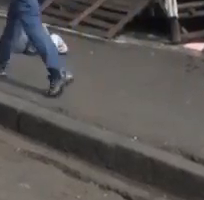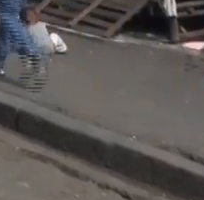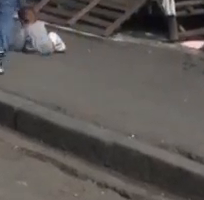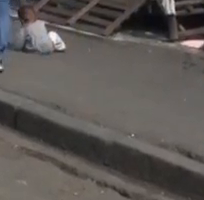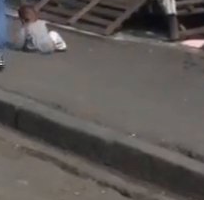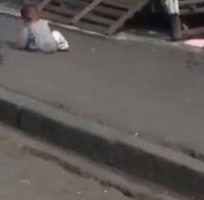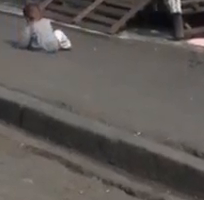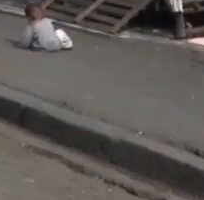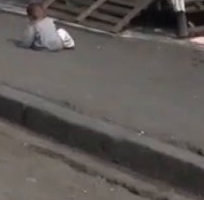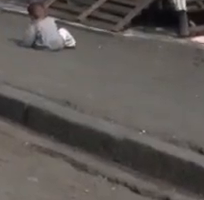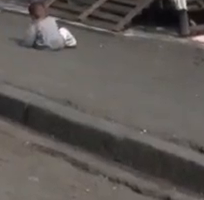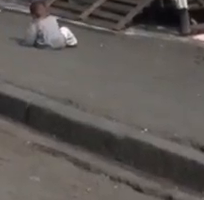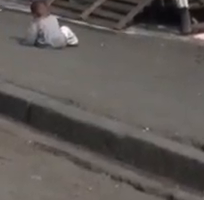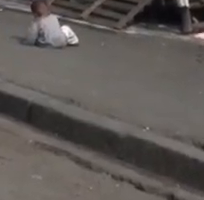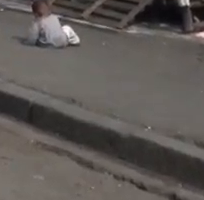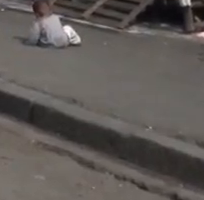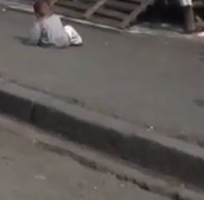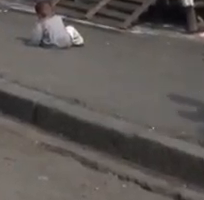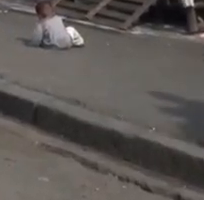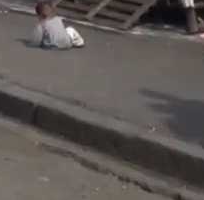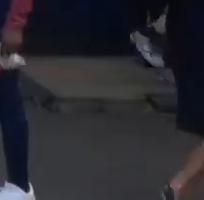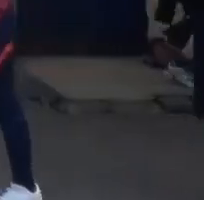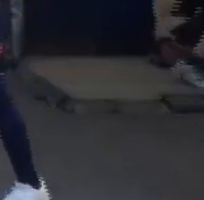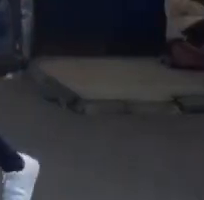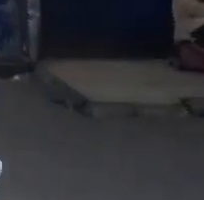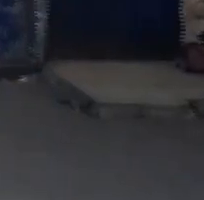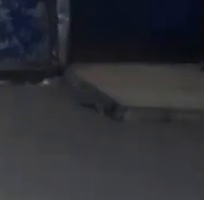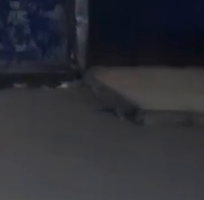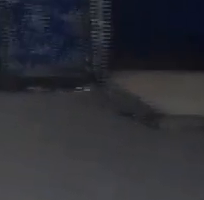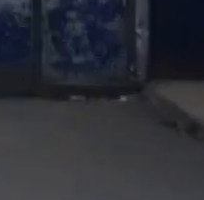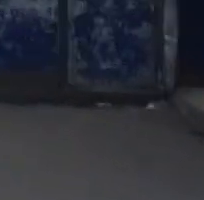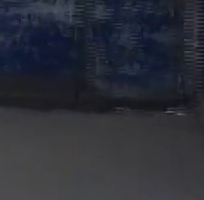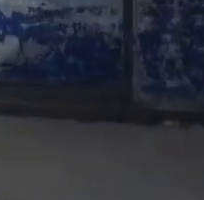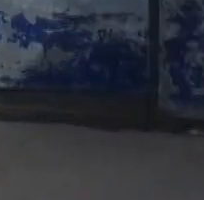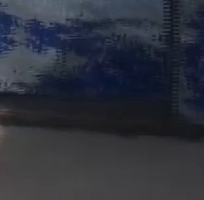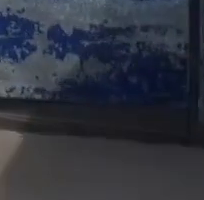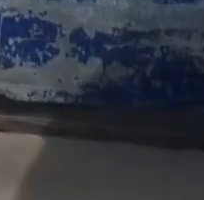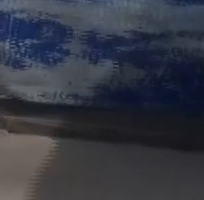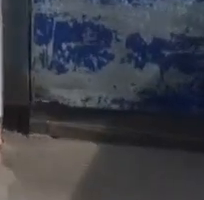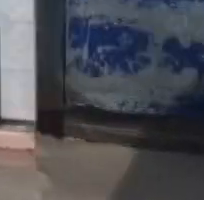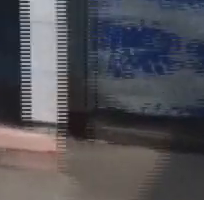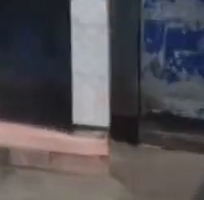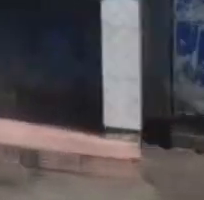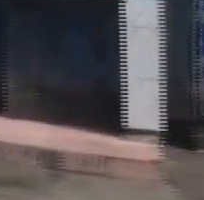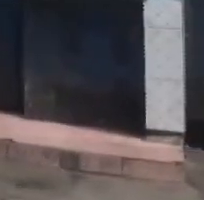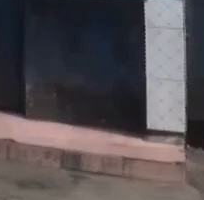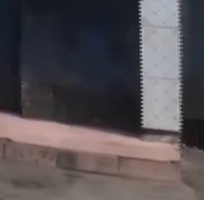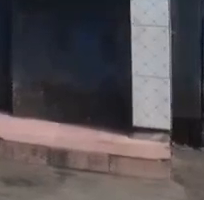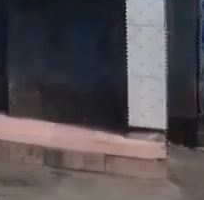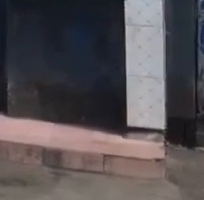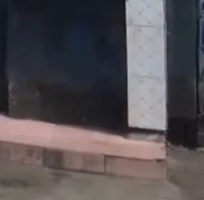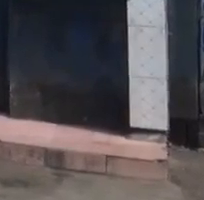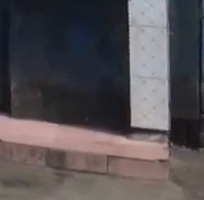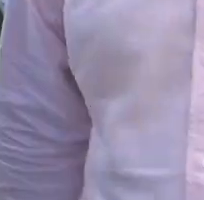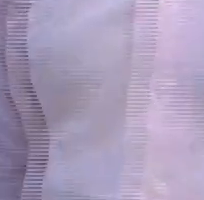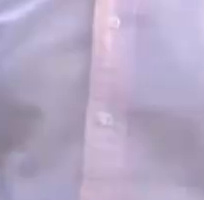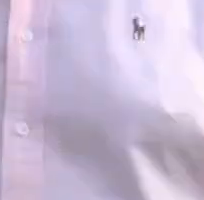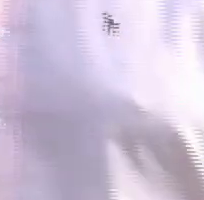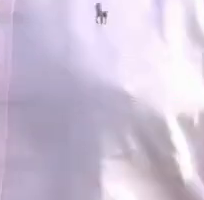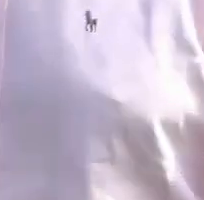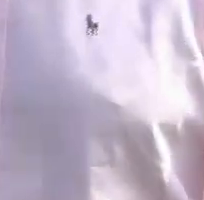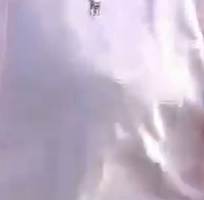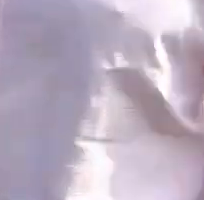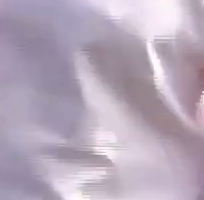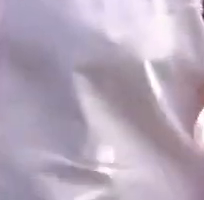tsena isan-kerinandro na tony eto Antananarivo renivohitra dia tsy maintsy handraisana fepetra ihany koa ireo tsena andavanandro izay mampitangorona olona